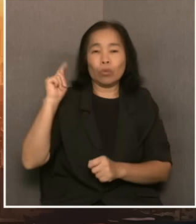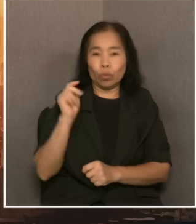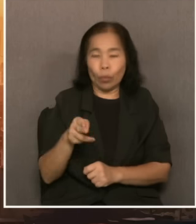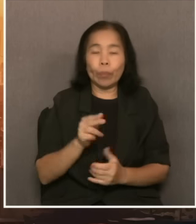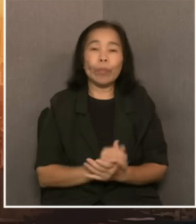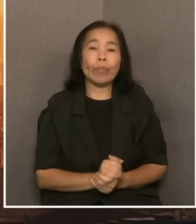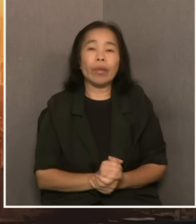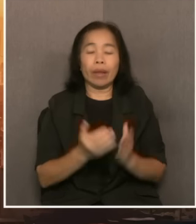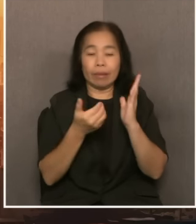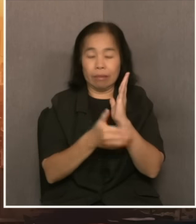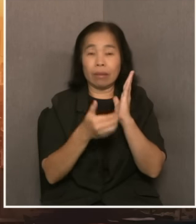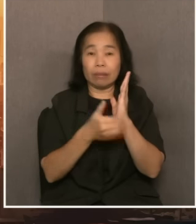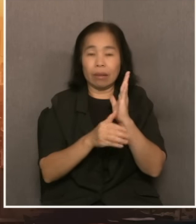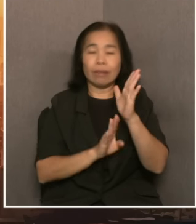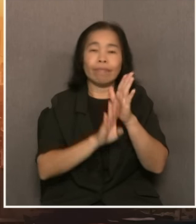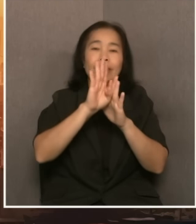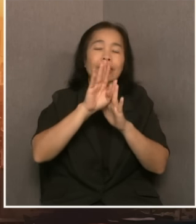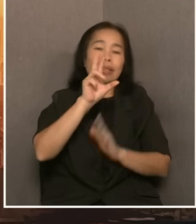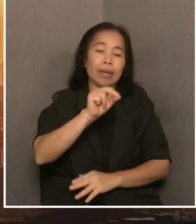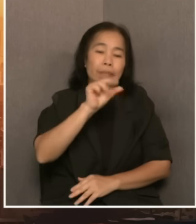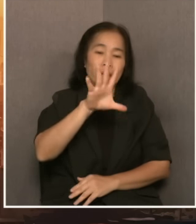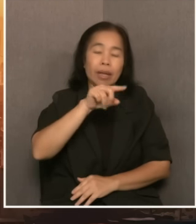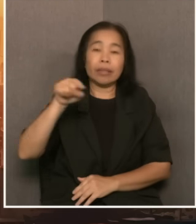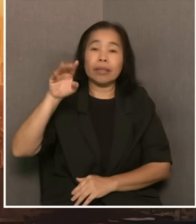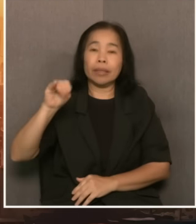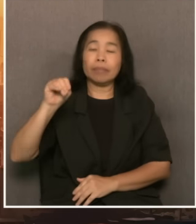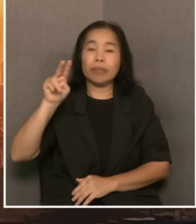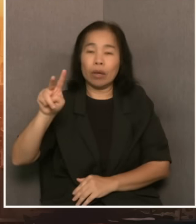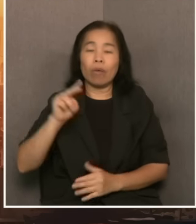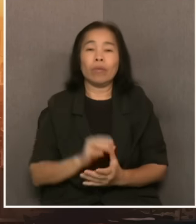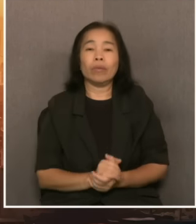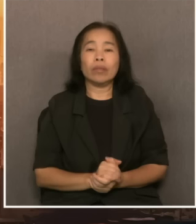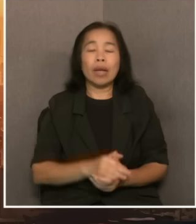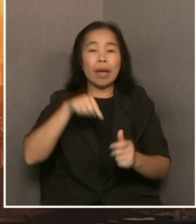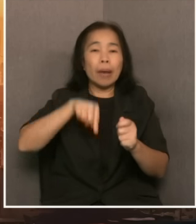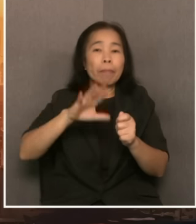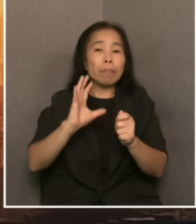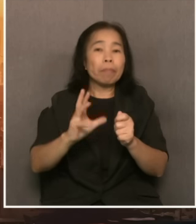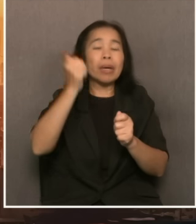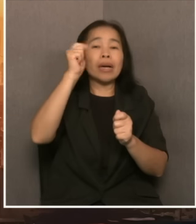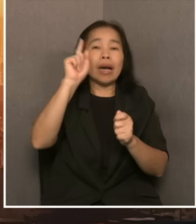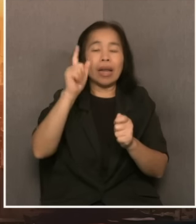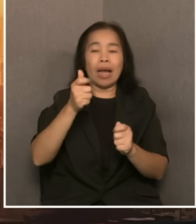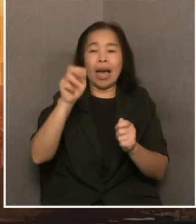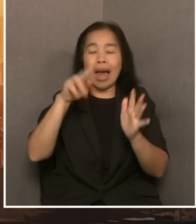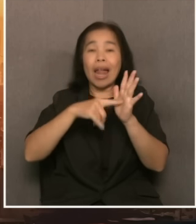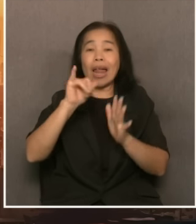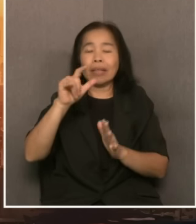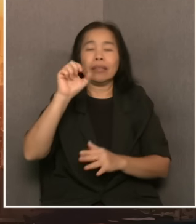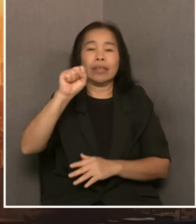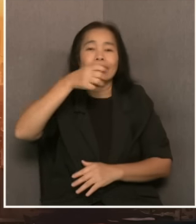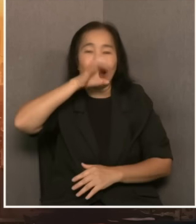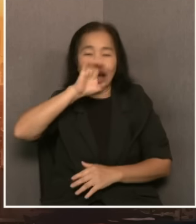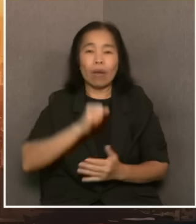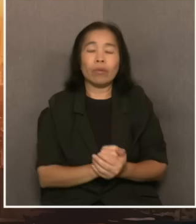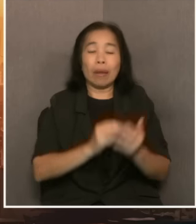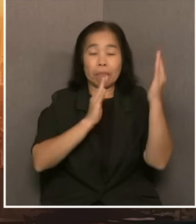ออกอุณหภูมิสูงสุด 35 -42องศาที่อำเภออรัญญประเทศจังหวัดสระแก้วส่วนภาคใต้ครับ